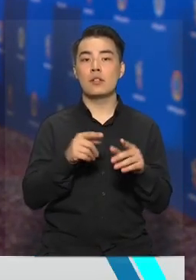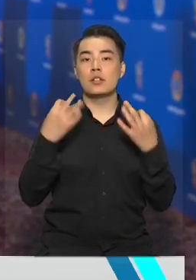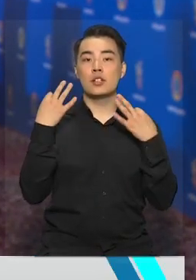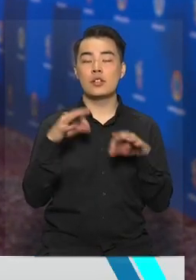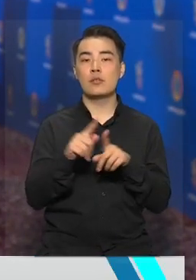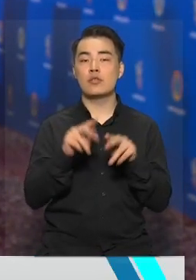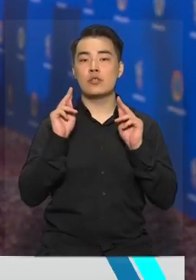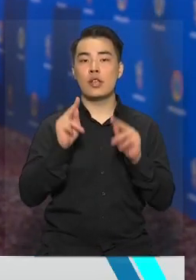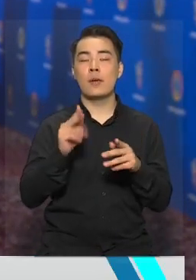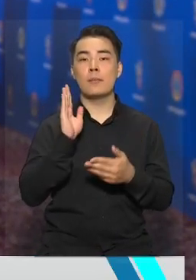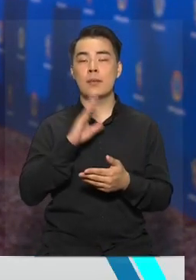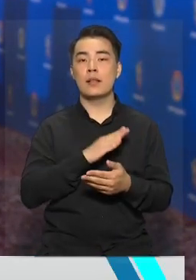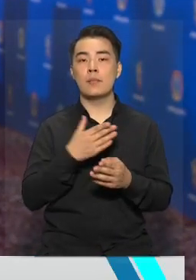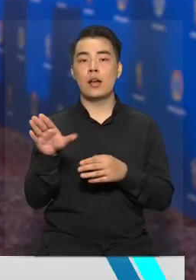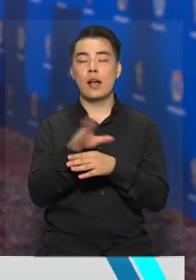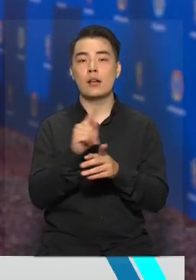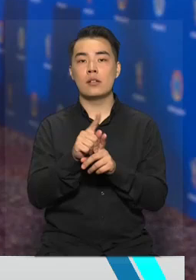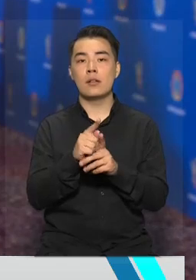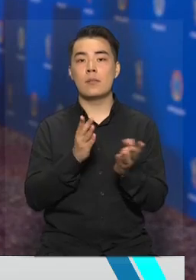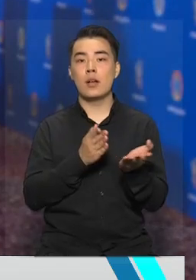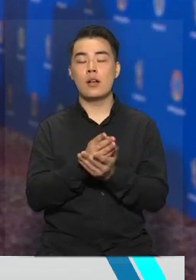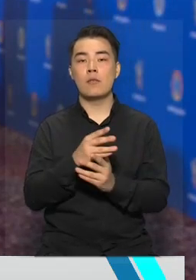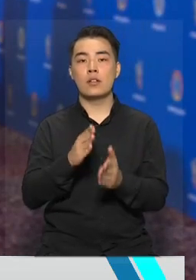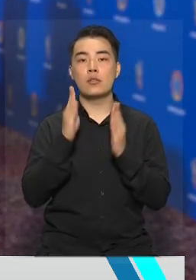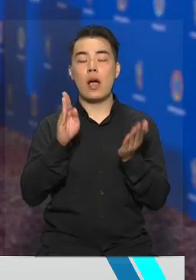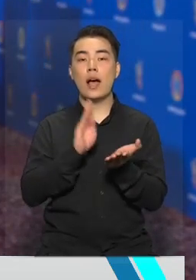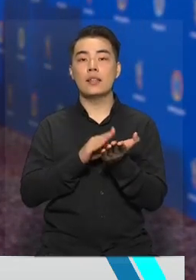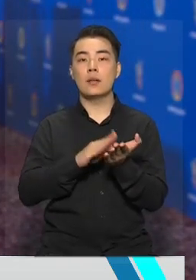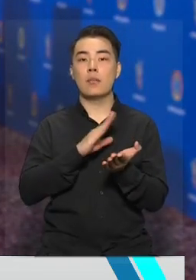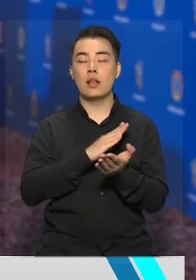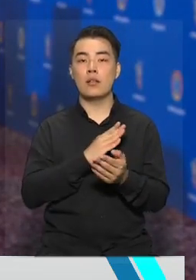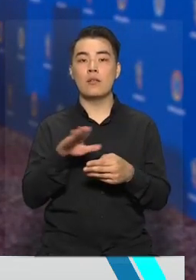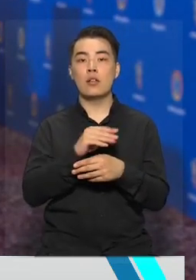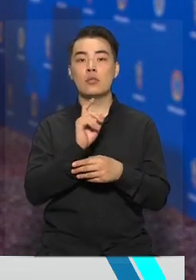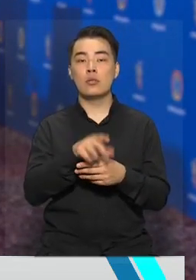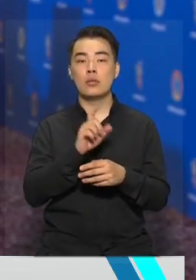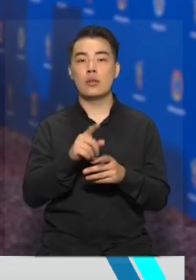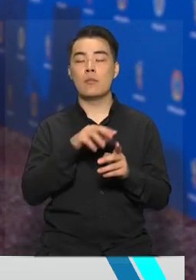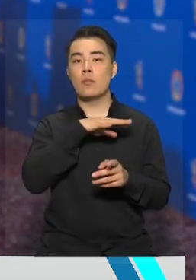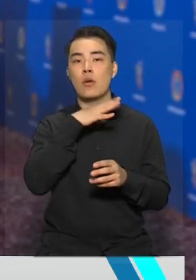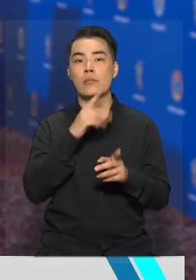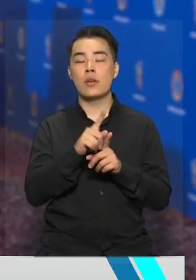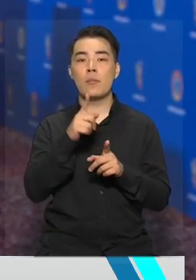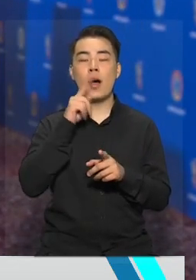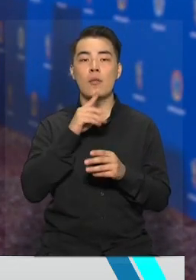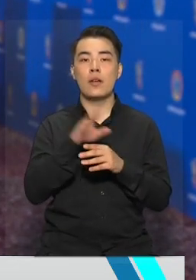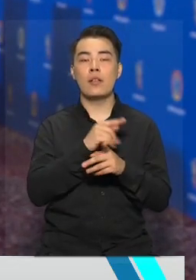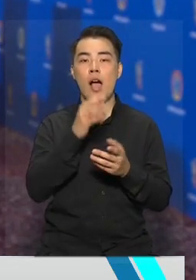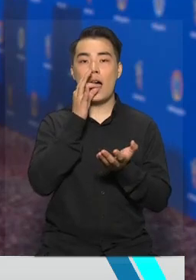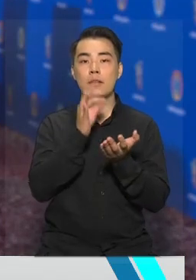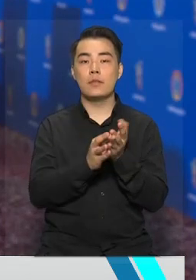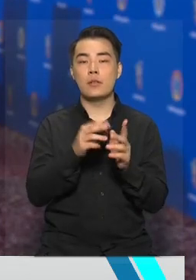әділ өткенін айтып, ұйымдастыру жұмыстарына жоғары баға берді. Азаматтардың, әсіресе жастардың маңызды шараға деген